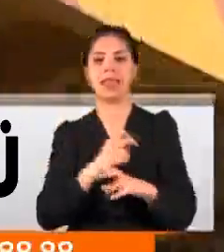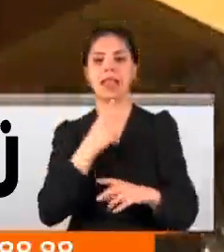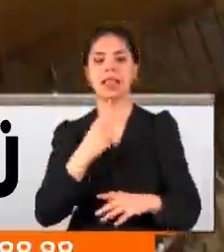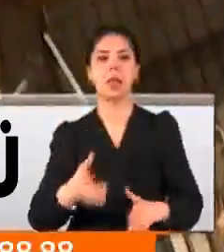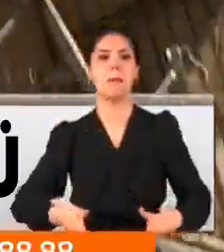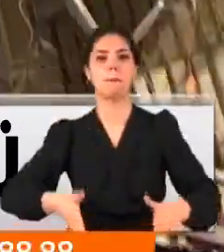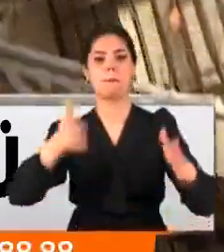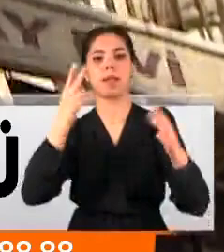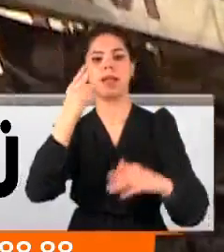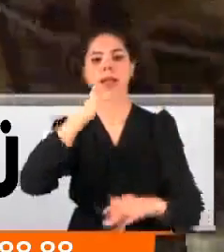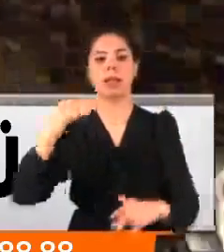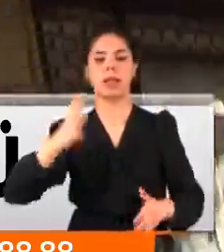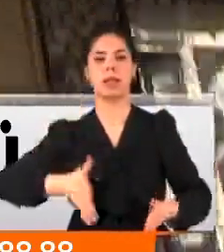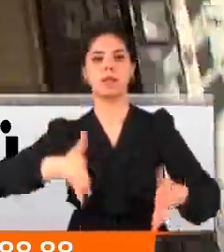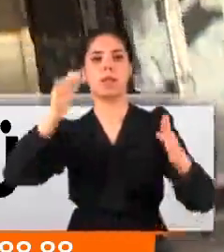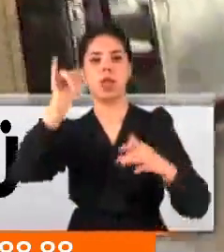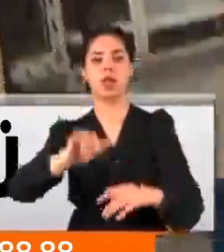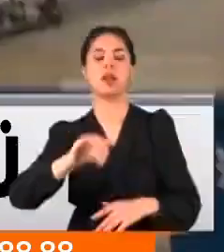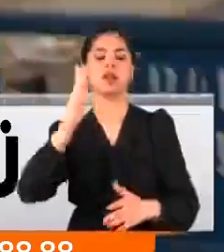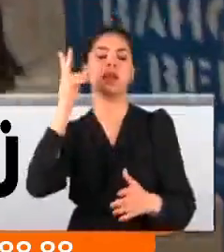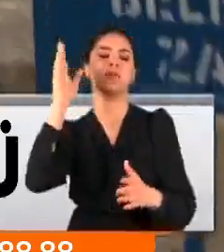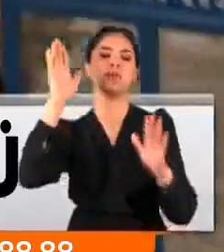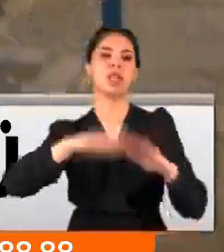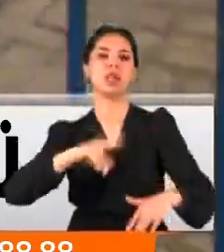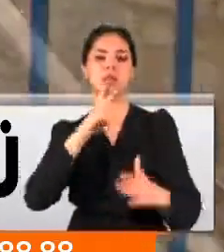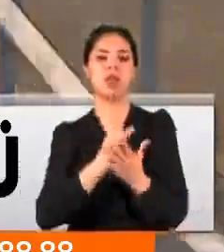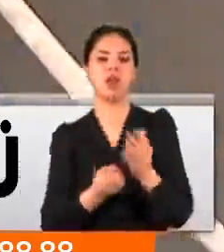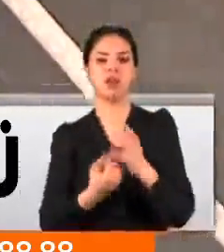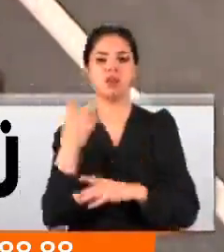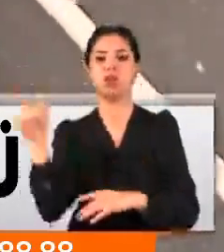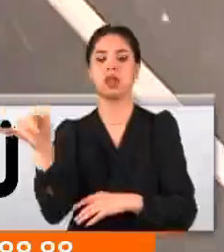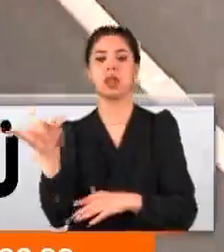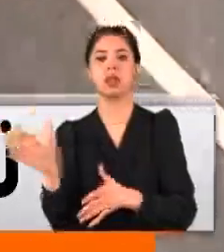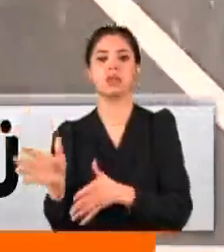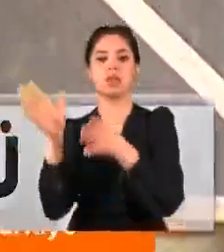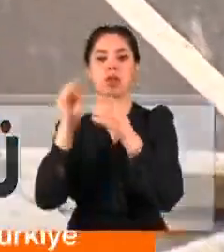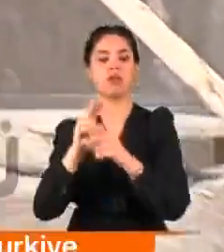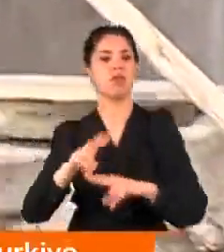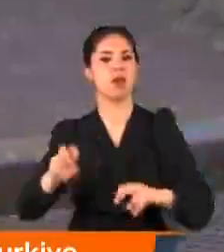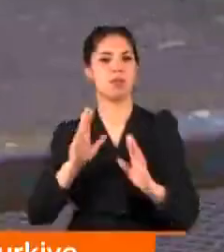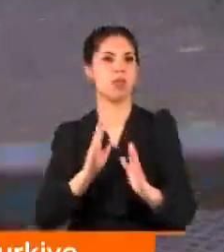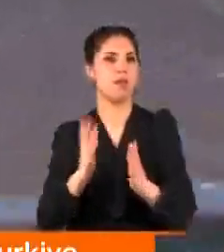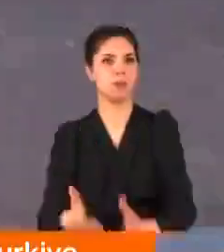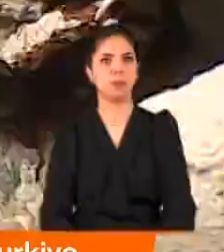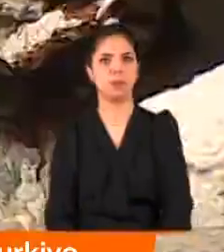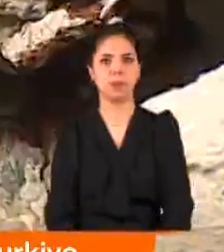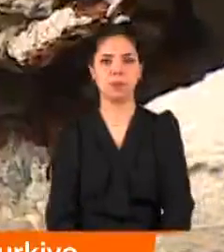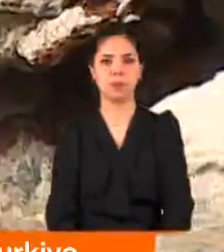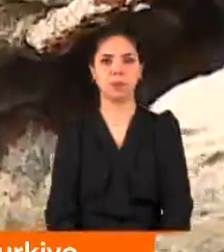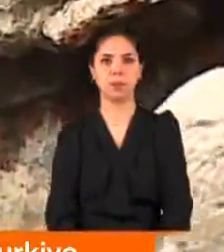olduğu belirlenen 7 katlı bina hakkında yıkım kararı çıktı. Bitişiğindeki bina içinse incelemeler sürüyor.